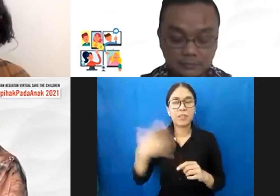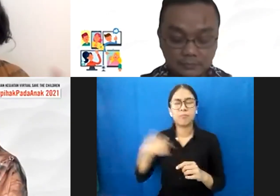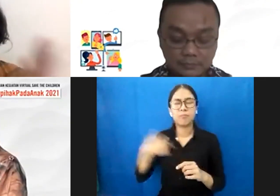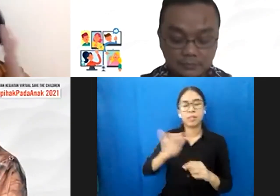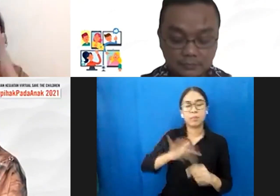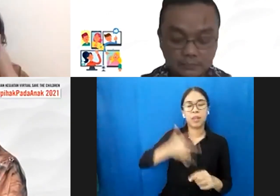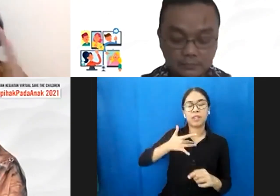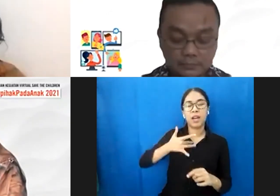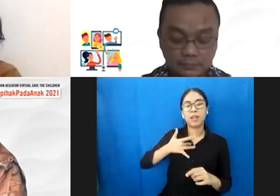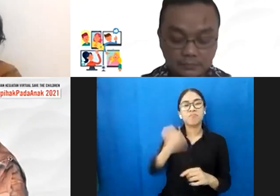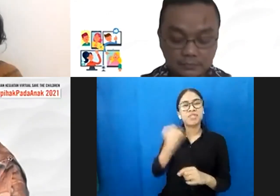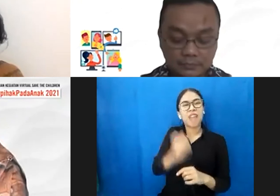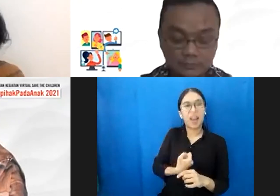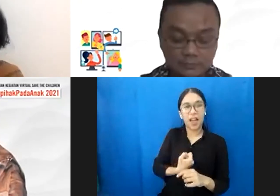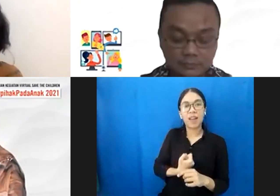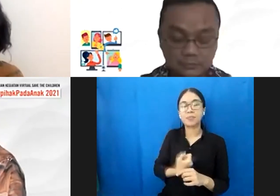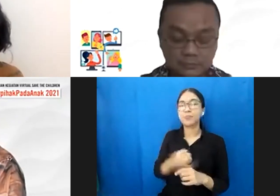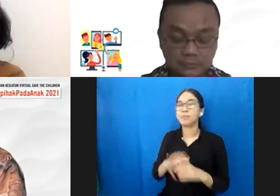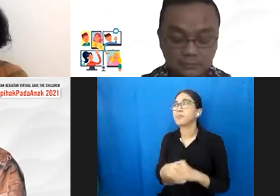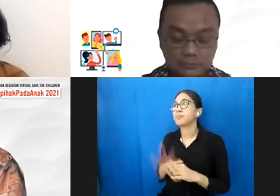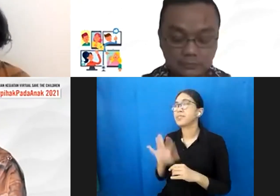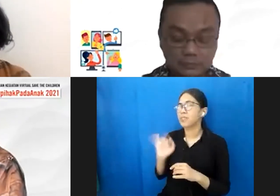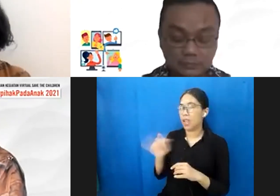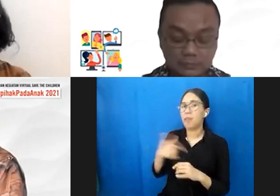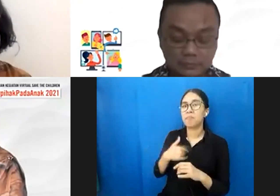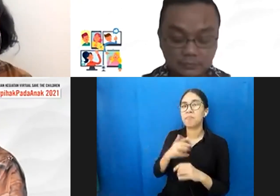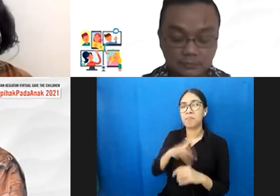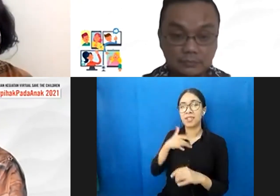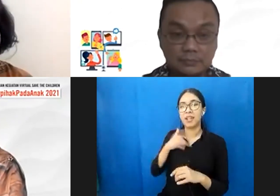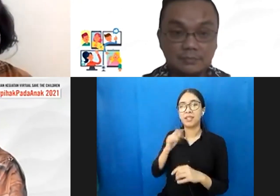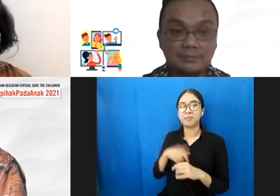merasa bersalah gitu. Mungkin begini, saya juga merasakan Ibu, kebetulan saya juga